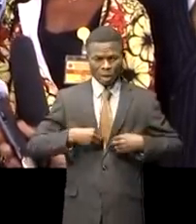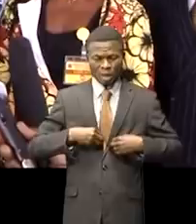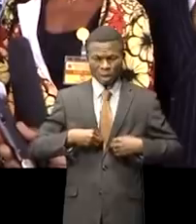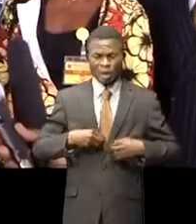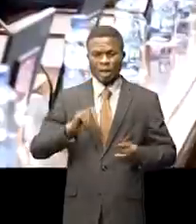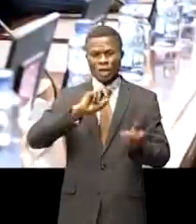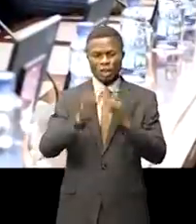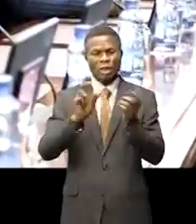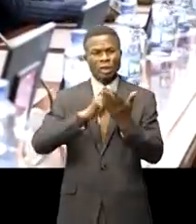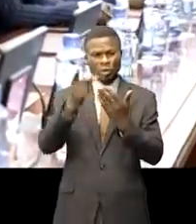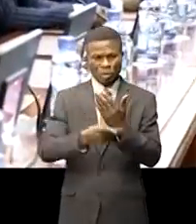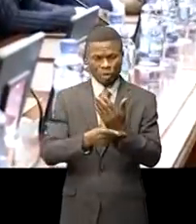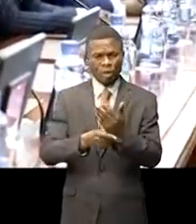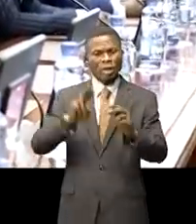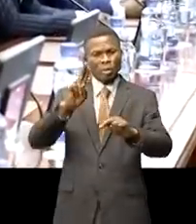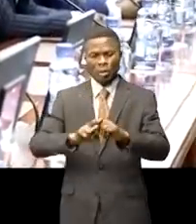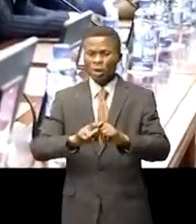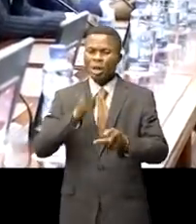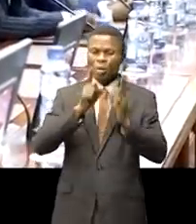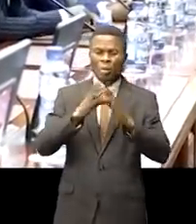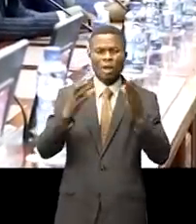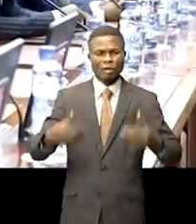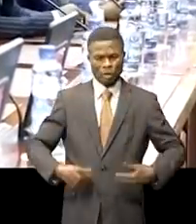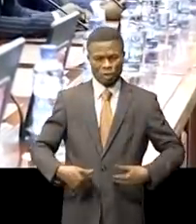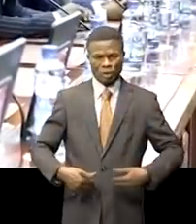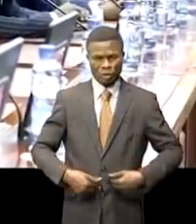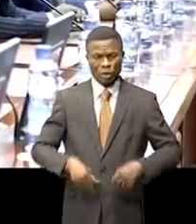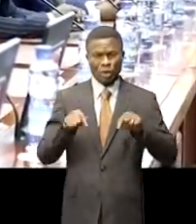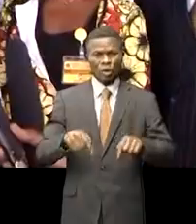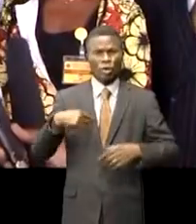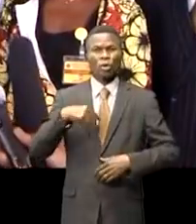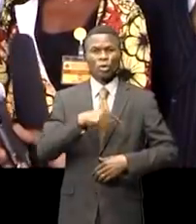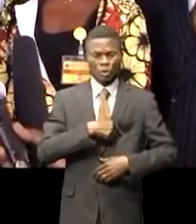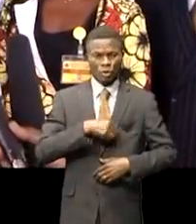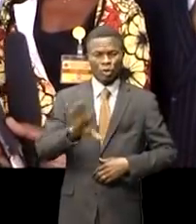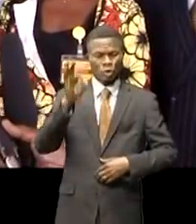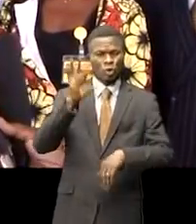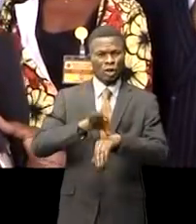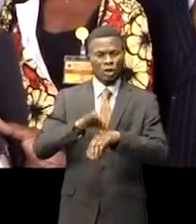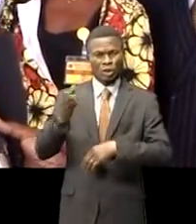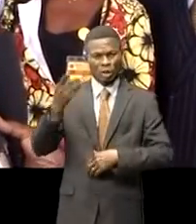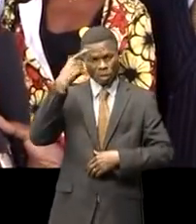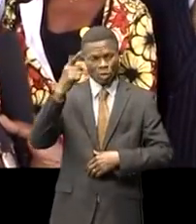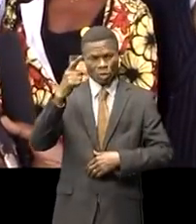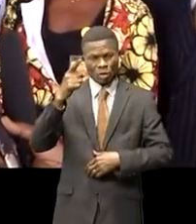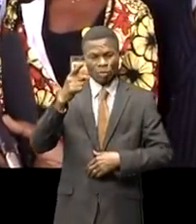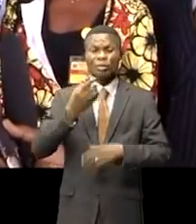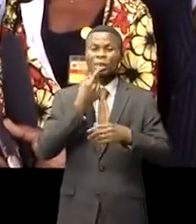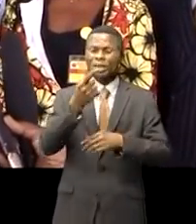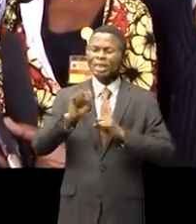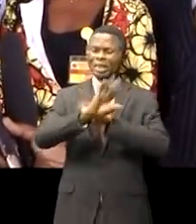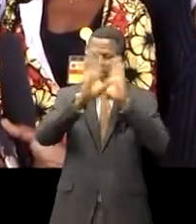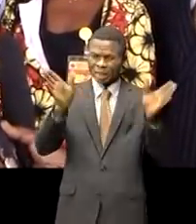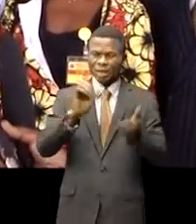pour passer un moment d'échangé avec sa jeunesse et aujourd'hui nous avons profité de cette occasion pour lui dire clairement